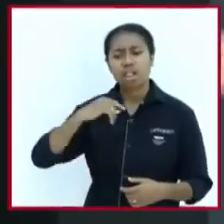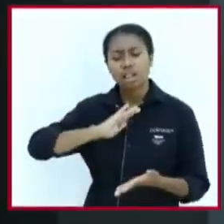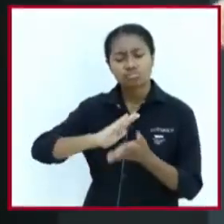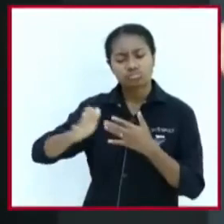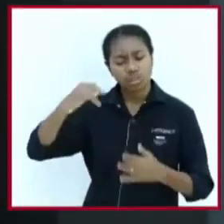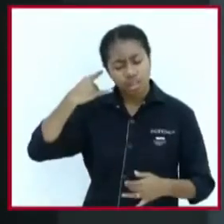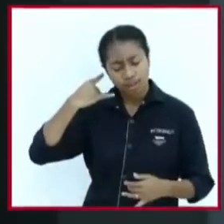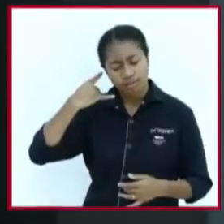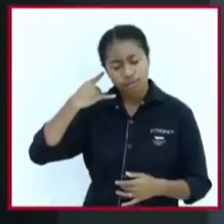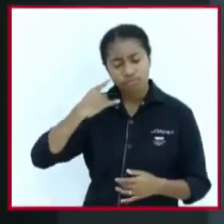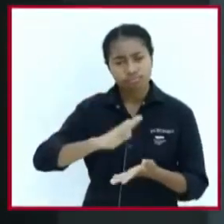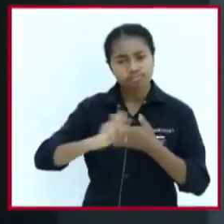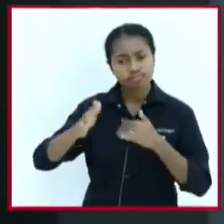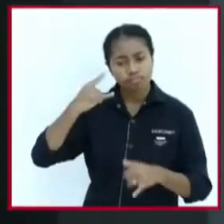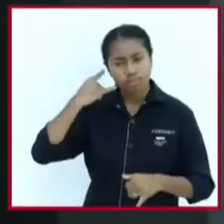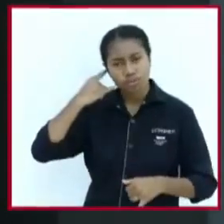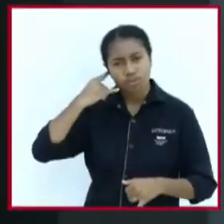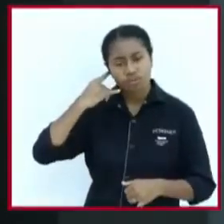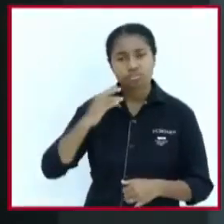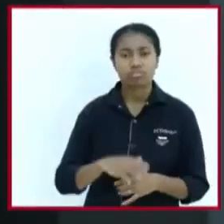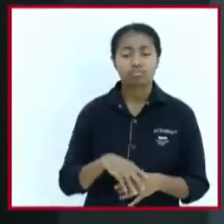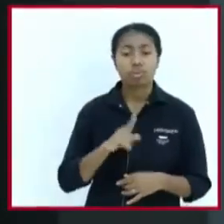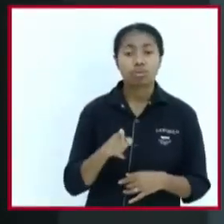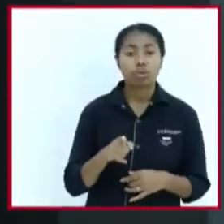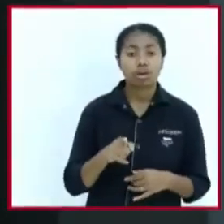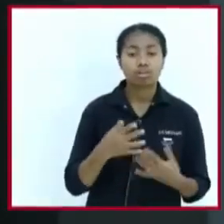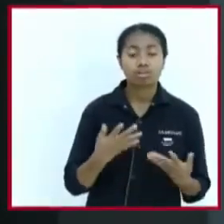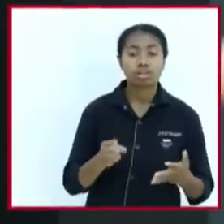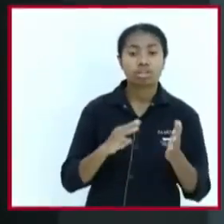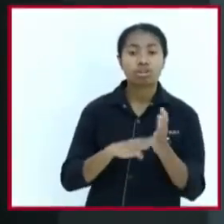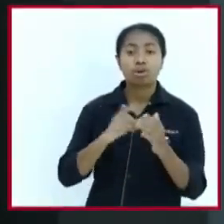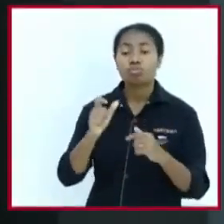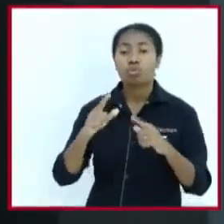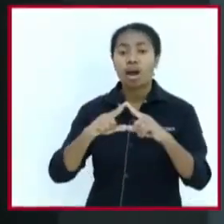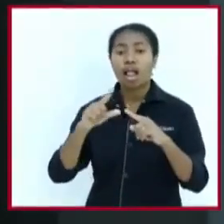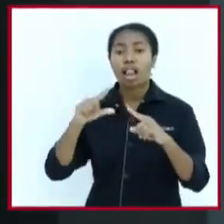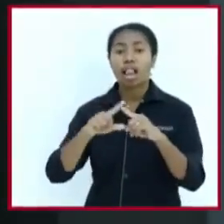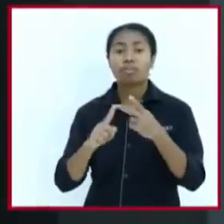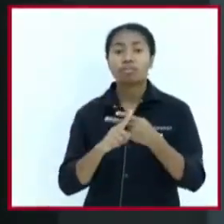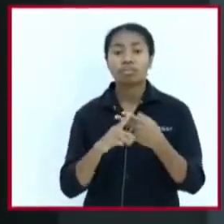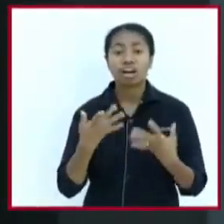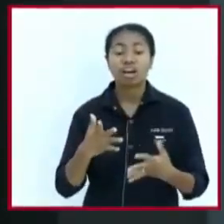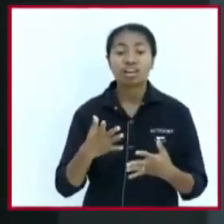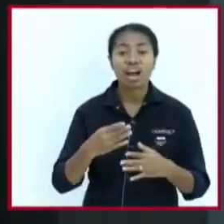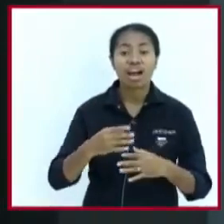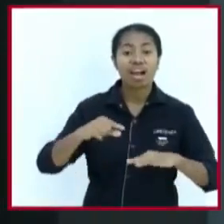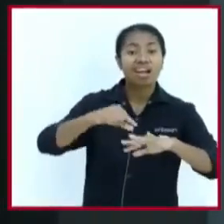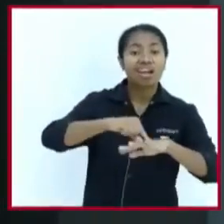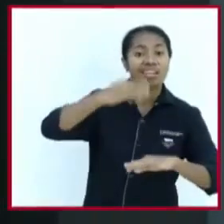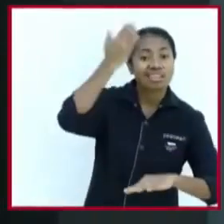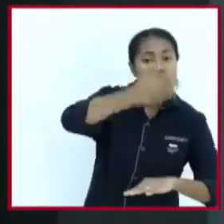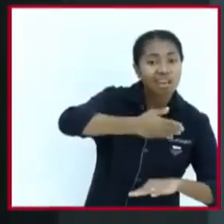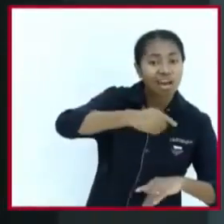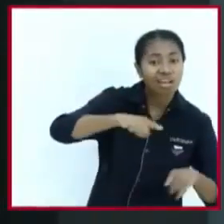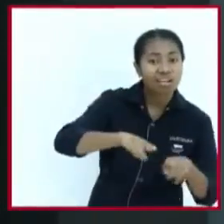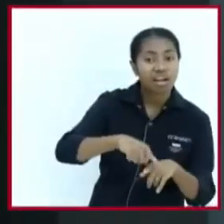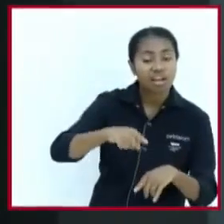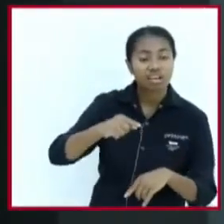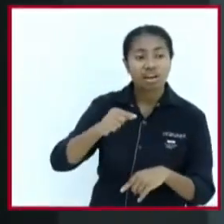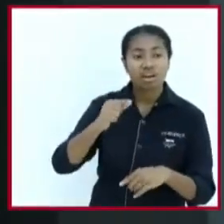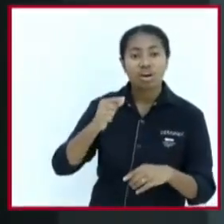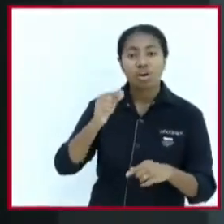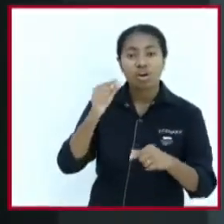Set telepon dia Hai makan diet jadi mualaf karena kawin dengan orang Islam